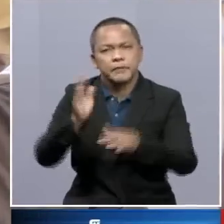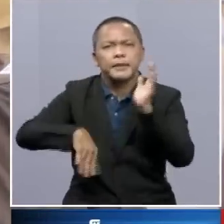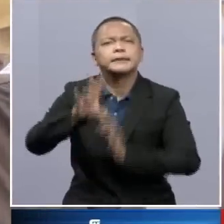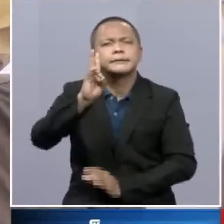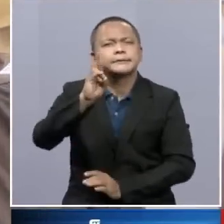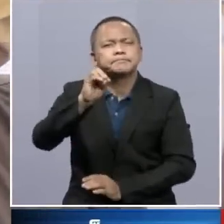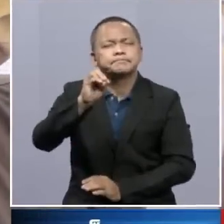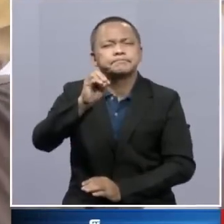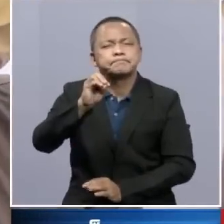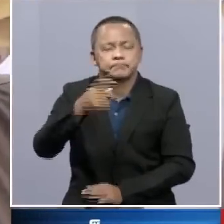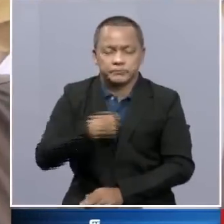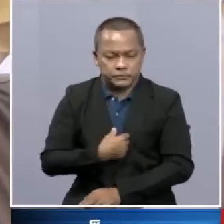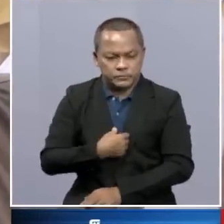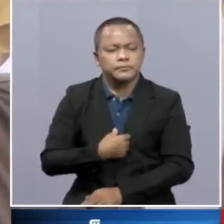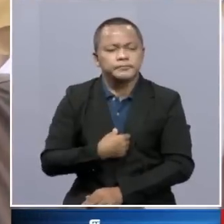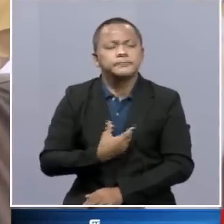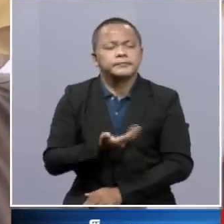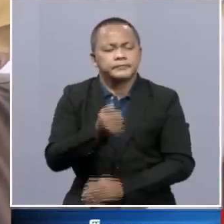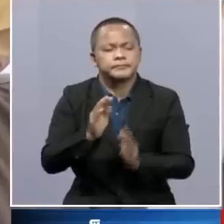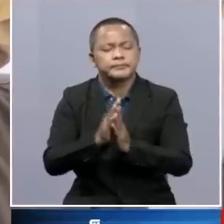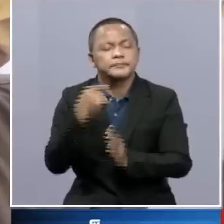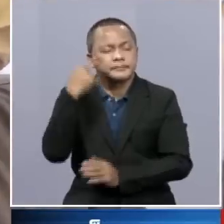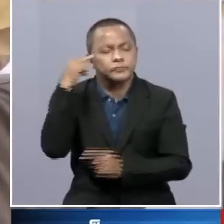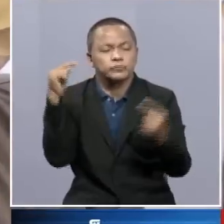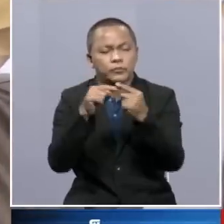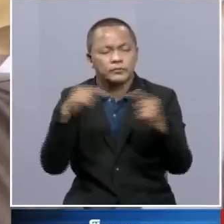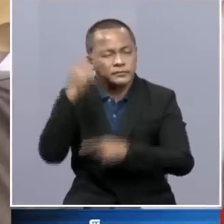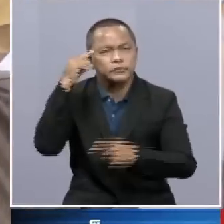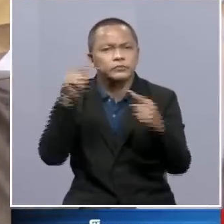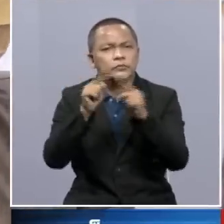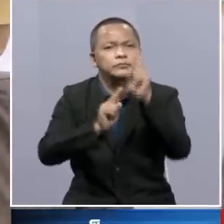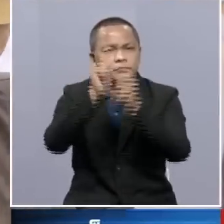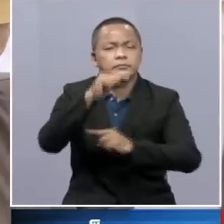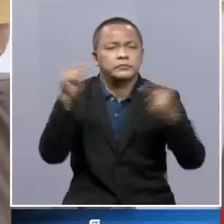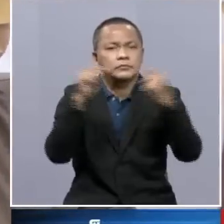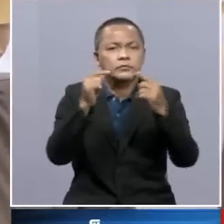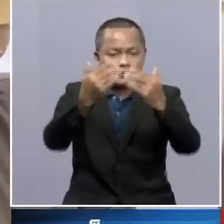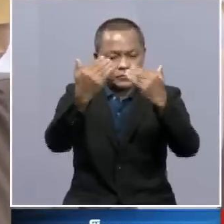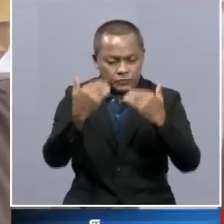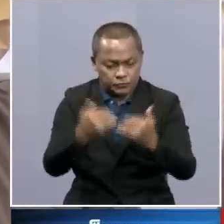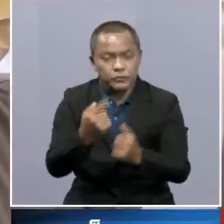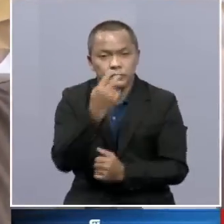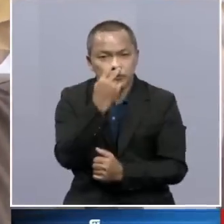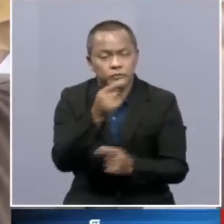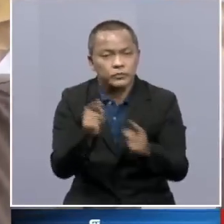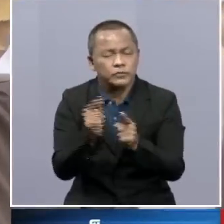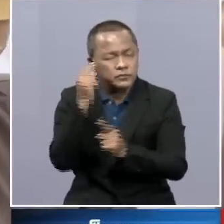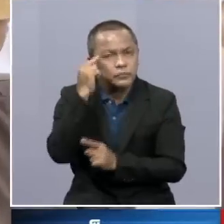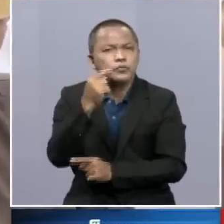70บิ๊กป้อมก็บอกว่าก็เป็นตัวเลขที่น่าจะตรงกันกับโพลที่ออกมาเนี่ยนะคะทีนี้เนี่ยคุณผู้ชมคะก็